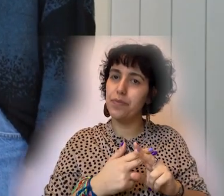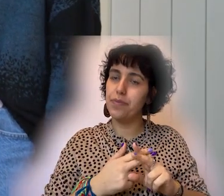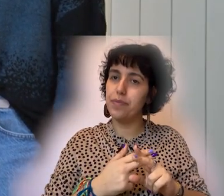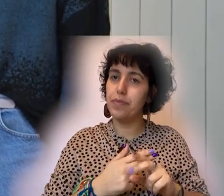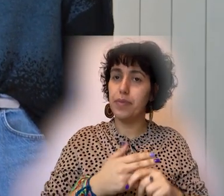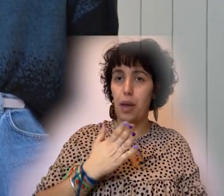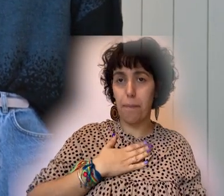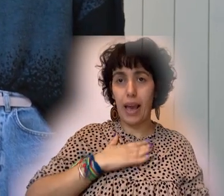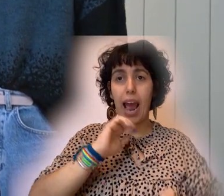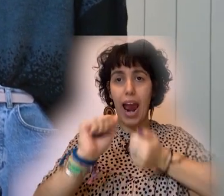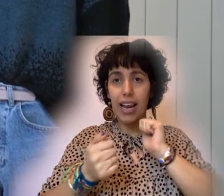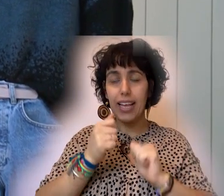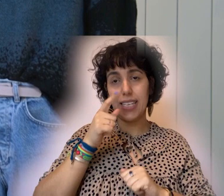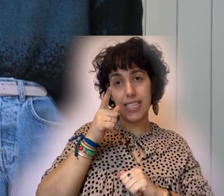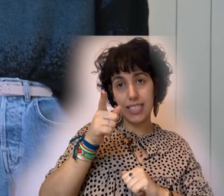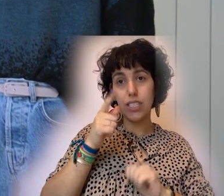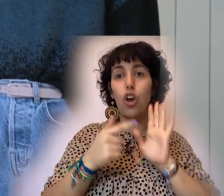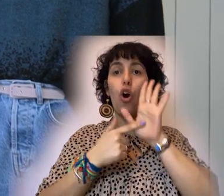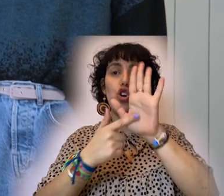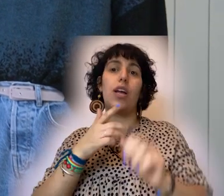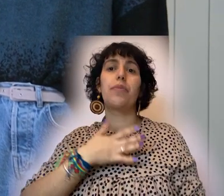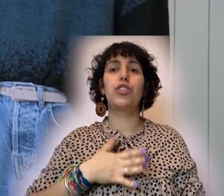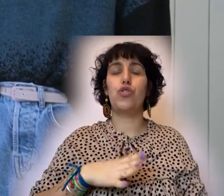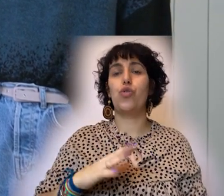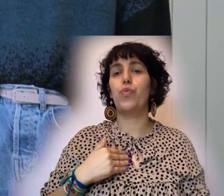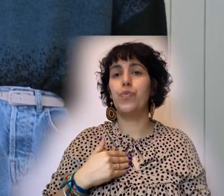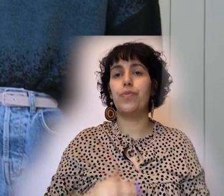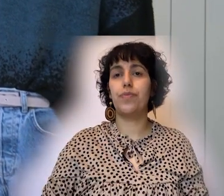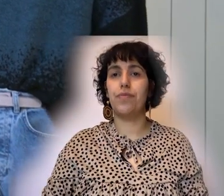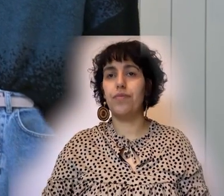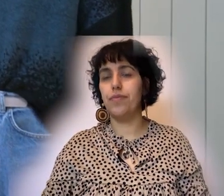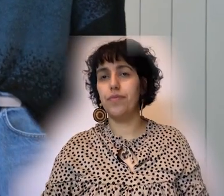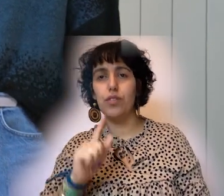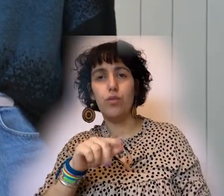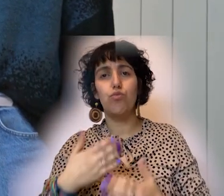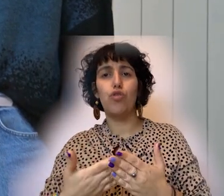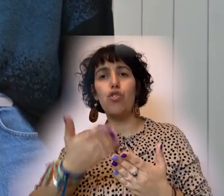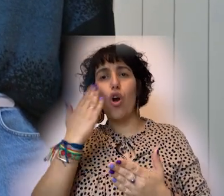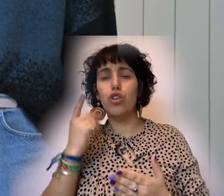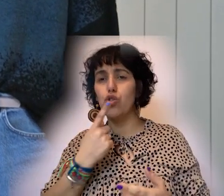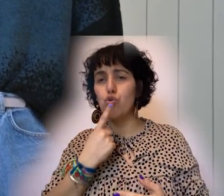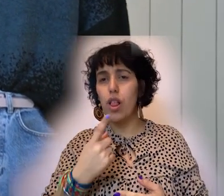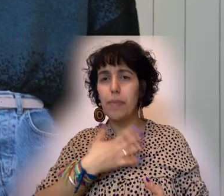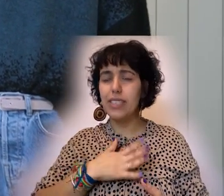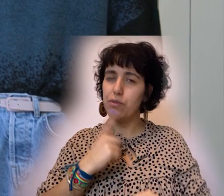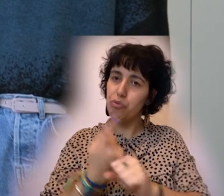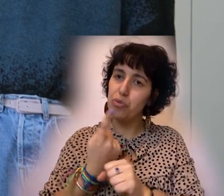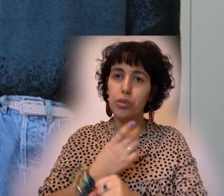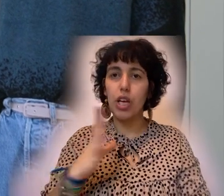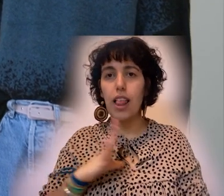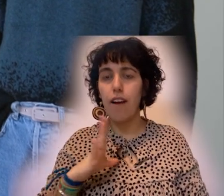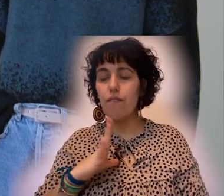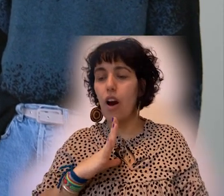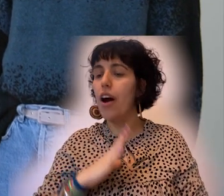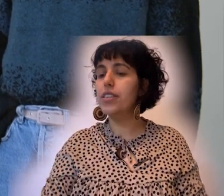bu bizim için önemli bir konuydu bundan öncesinde Aslında benim söylemek istediğim ufak bazı noktalar var Hemen onları söyleyip teknik